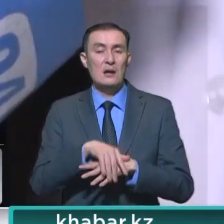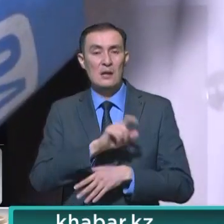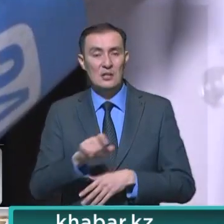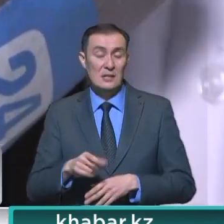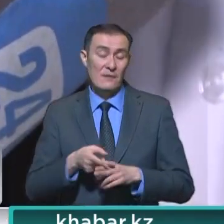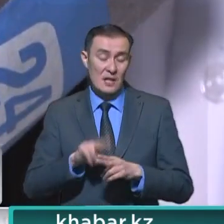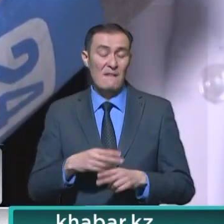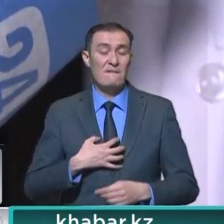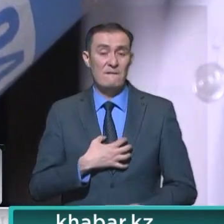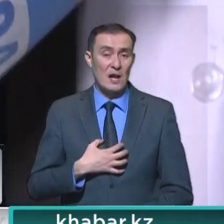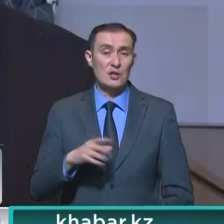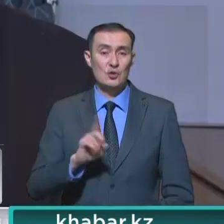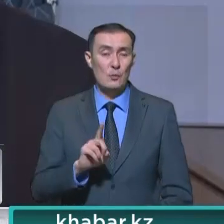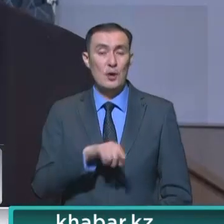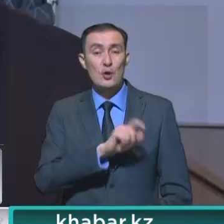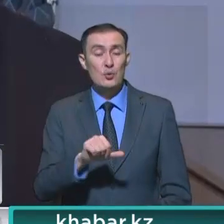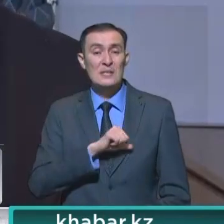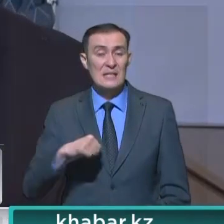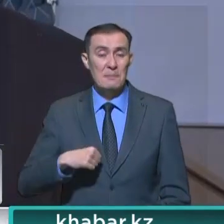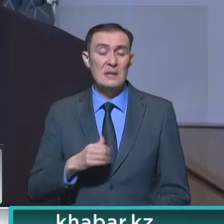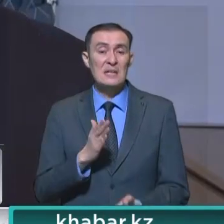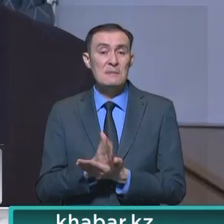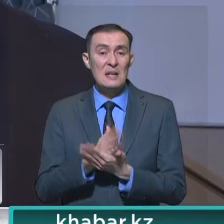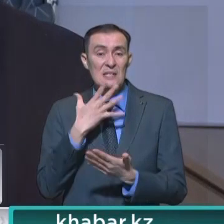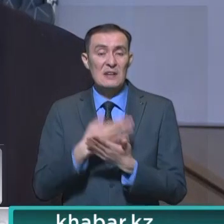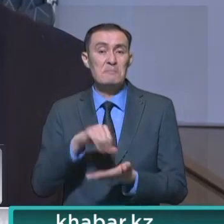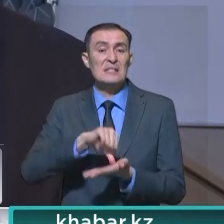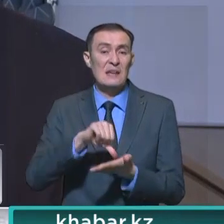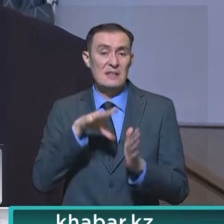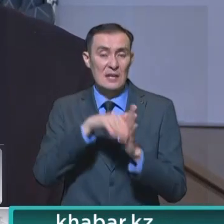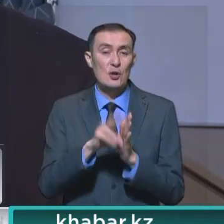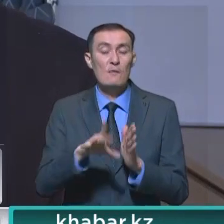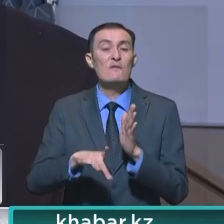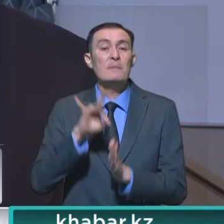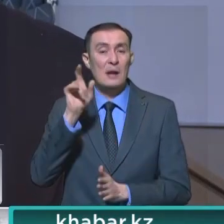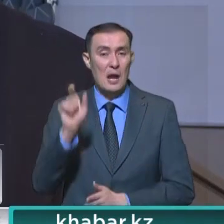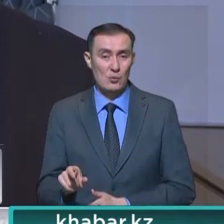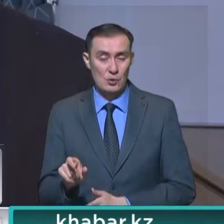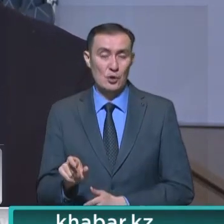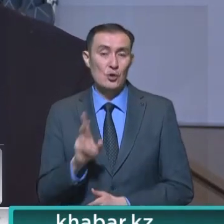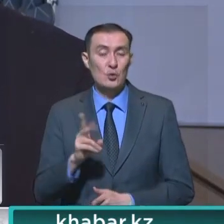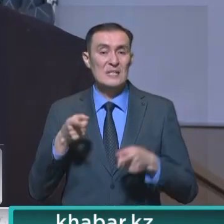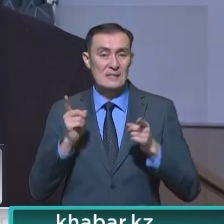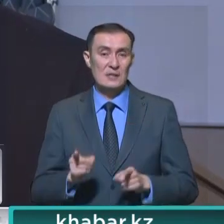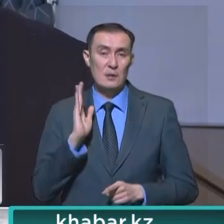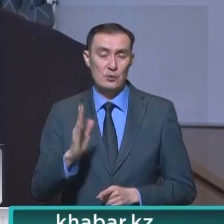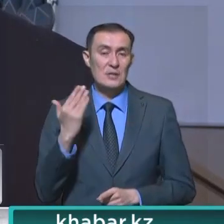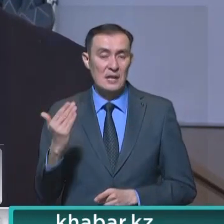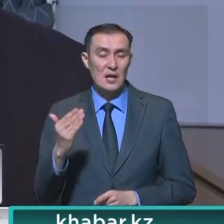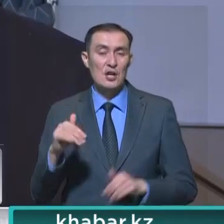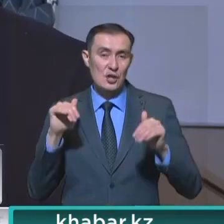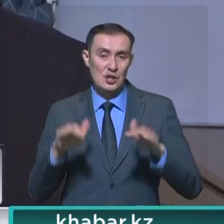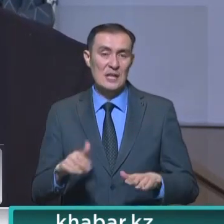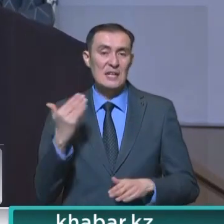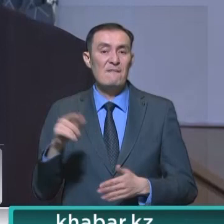Это очень важно, чтобы жители имели своих представителей, избранников, которые действительно будут их в последующем